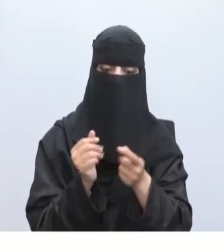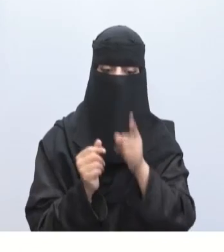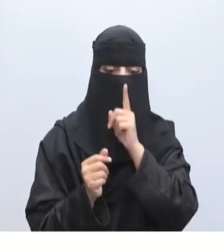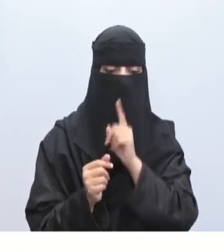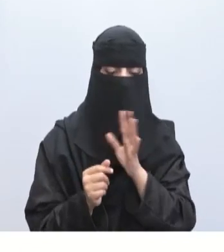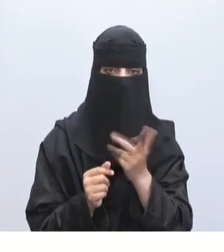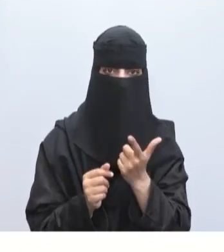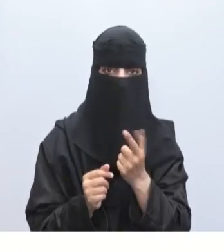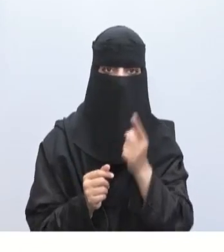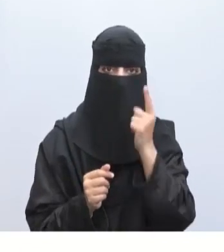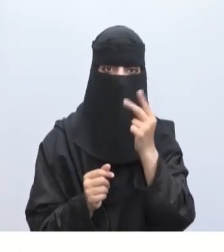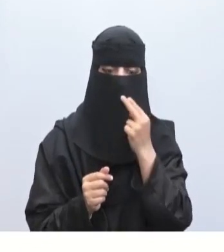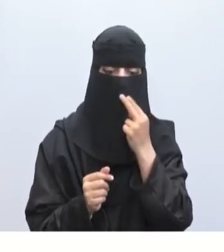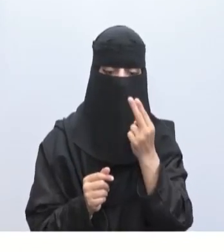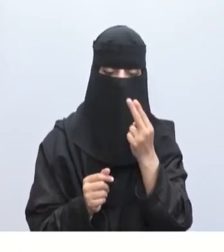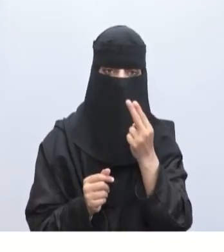عام